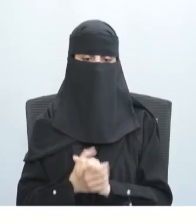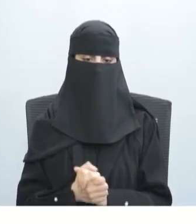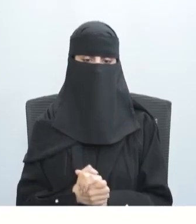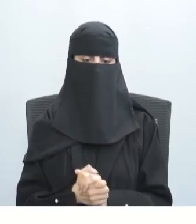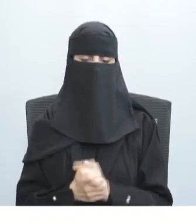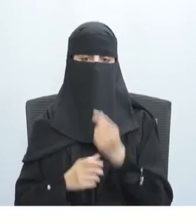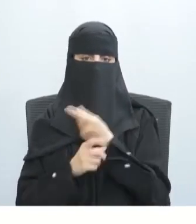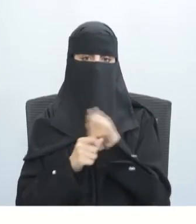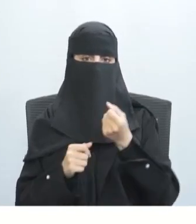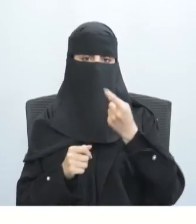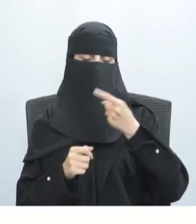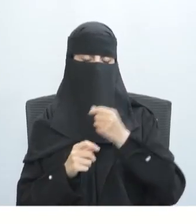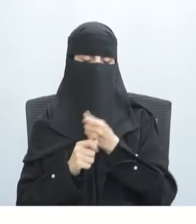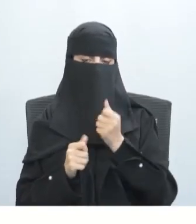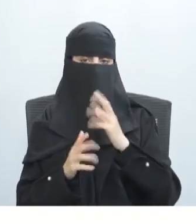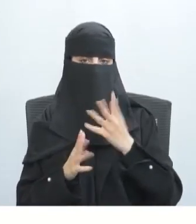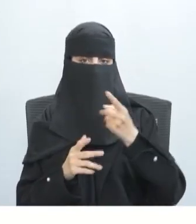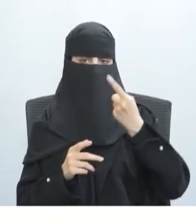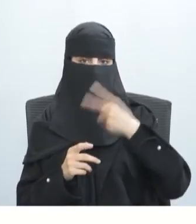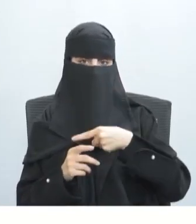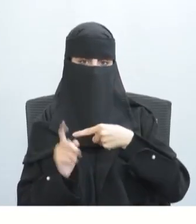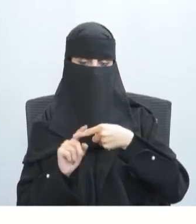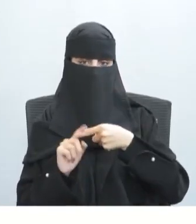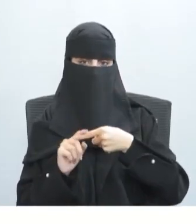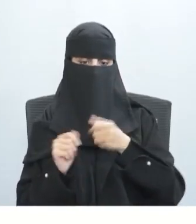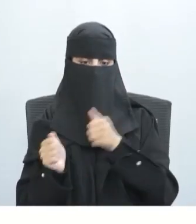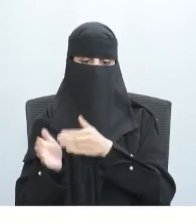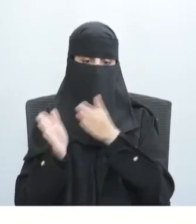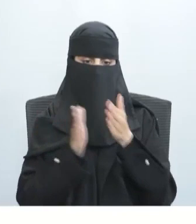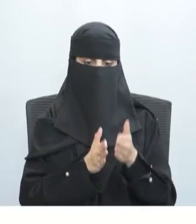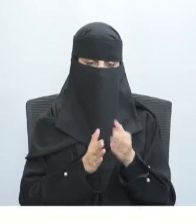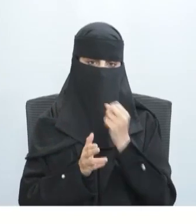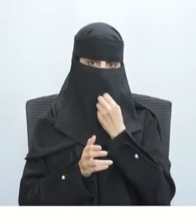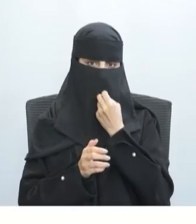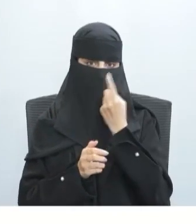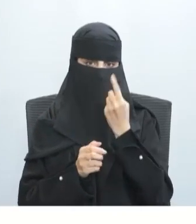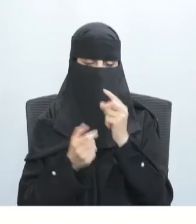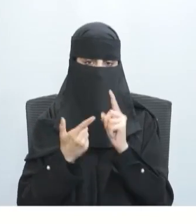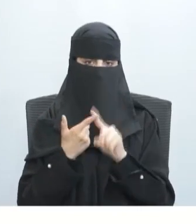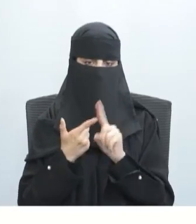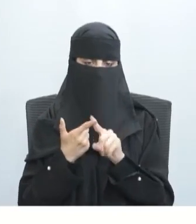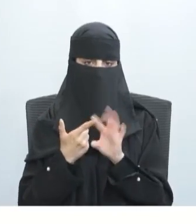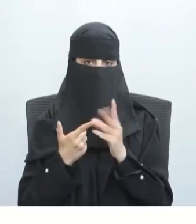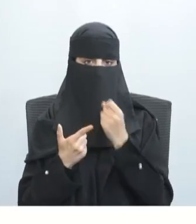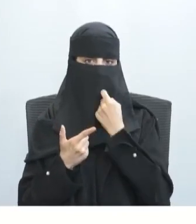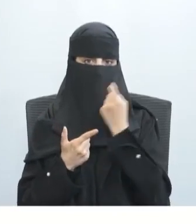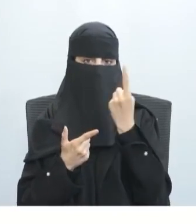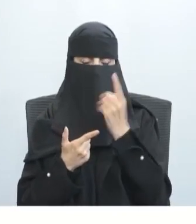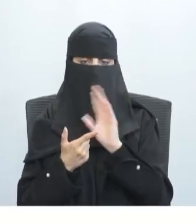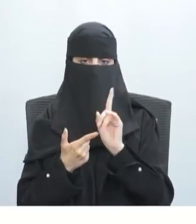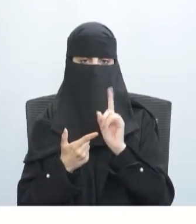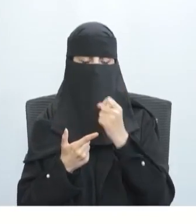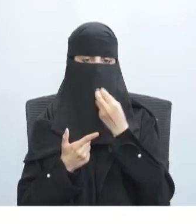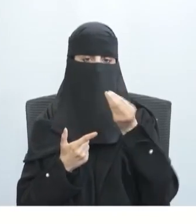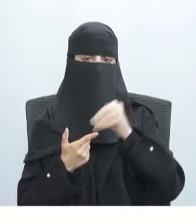ريالات من استثمارك اذا ستضاف الى المبلغ الاساسي وبالتالي يصبح 110 اذا في السنه الثانيه لن تستثمر 100